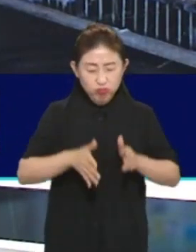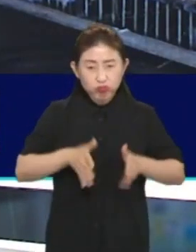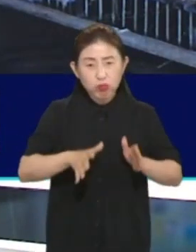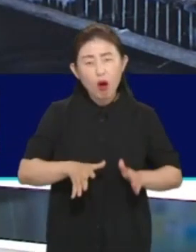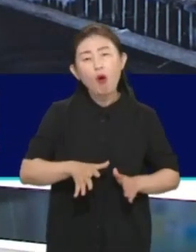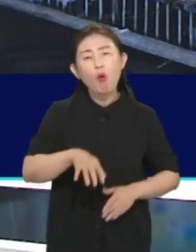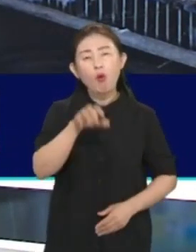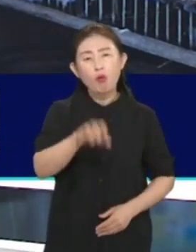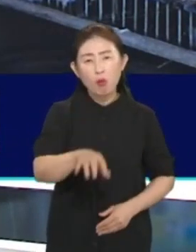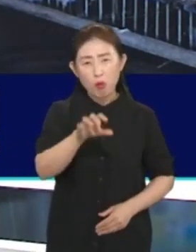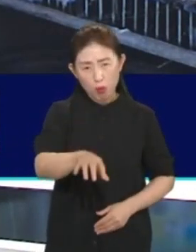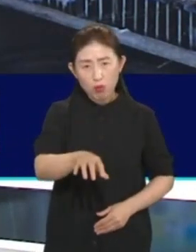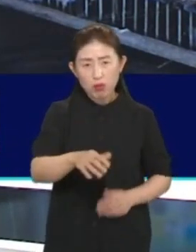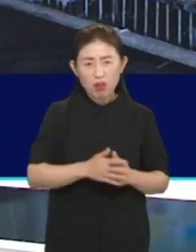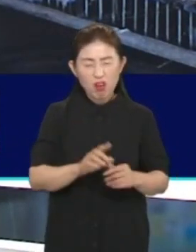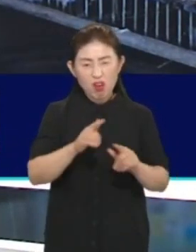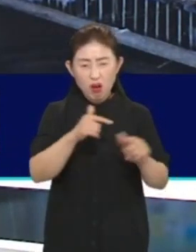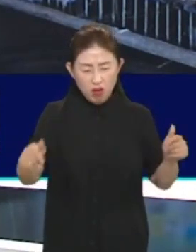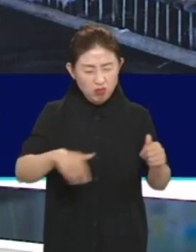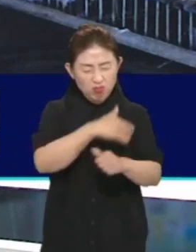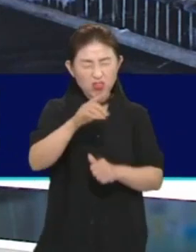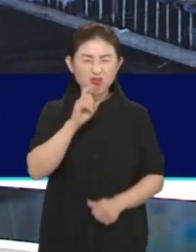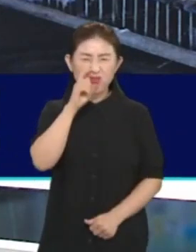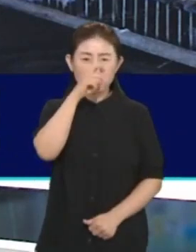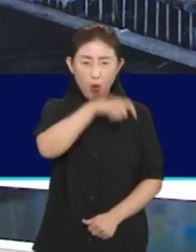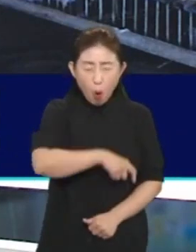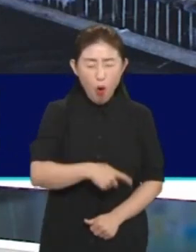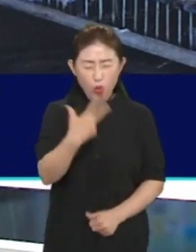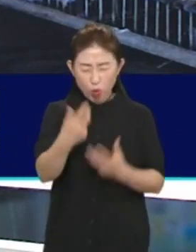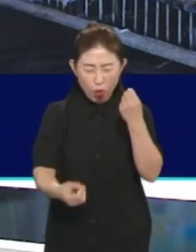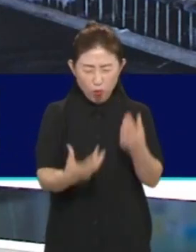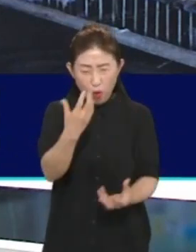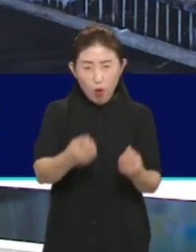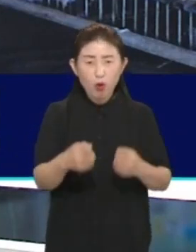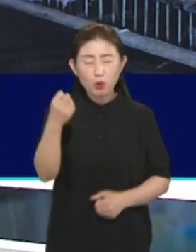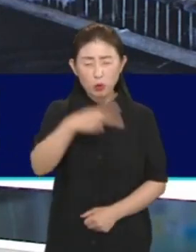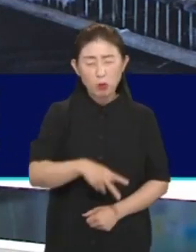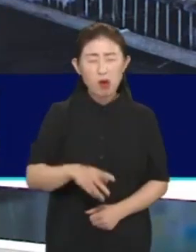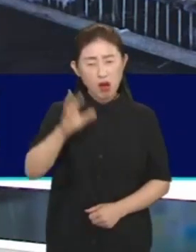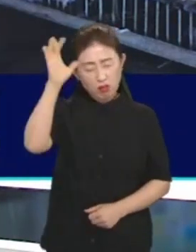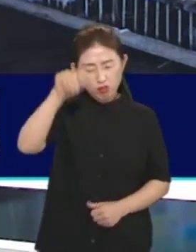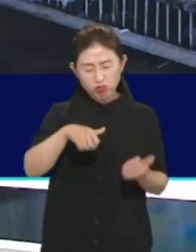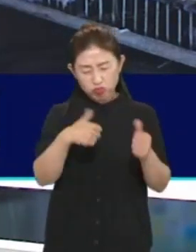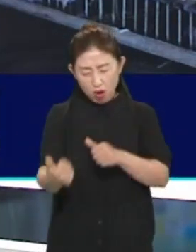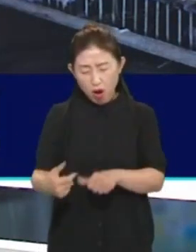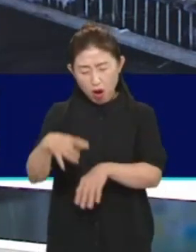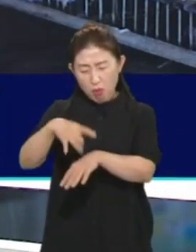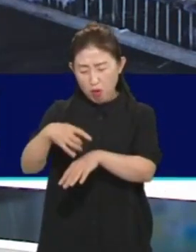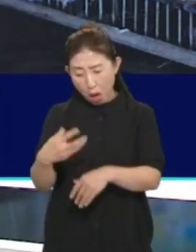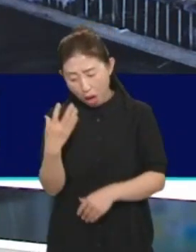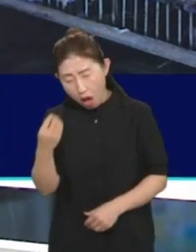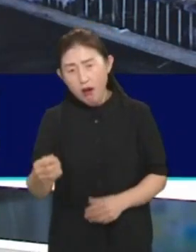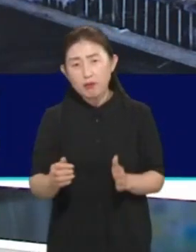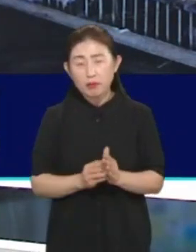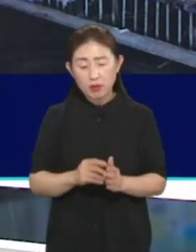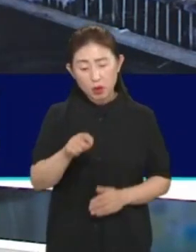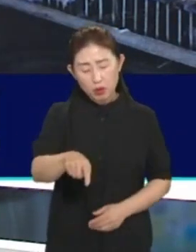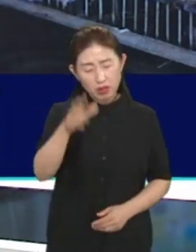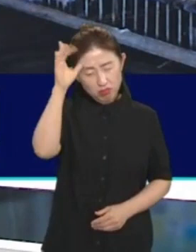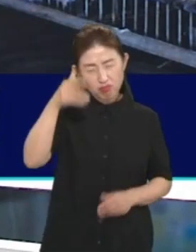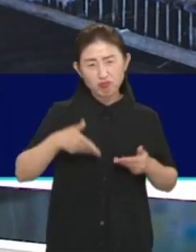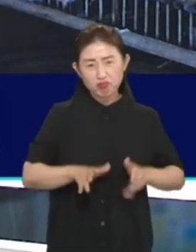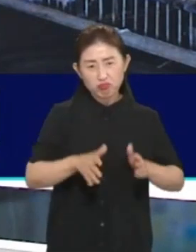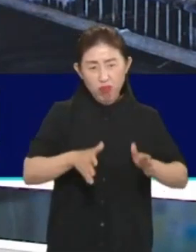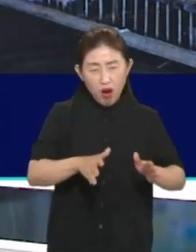이 번식장에선 각종 오물을 비롯해 강아지 사체와 뼈가 발견됐습니다. 이곳에서 태어난 강아지들은